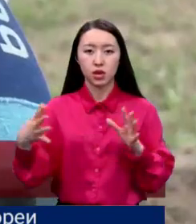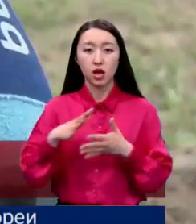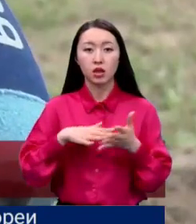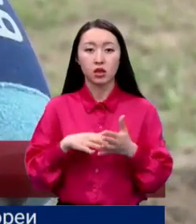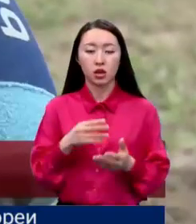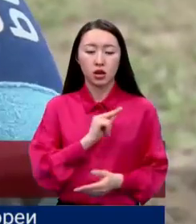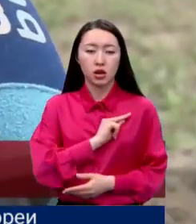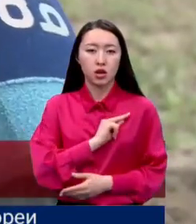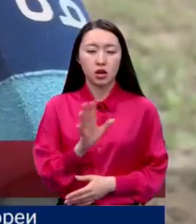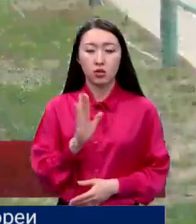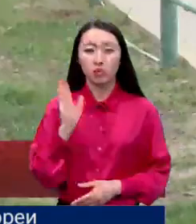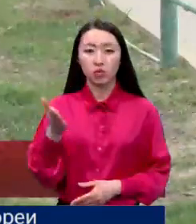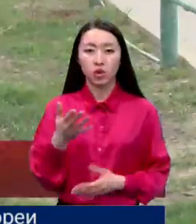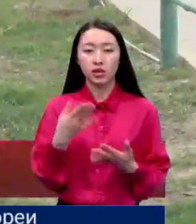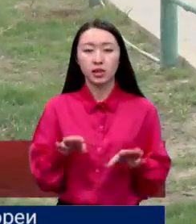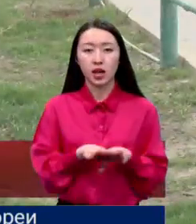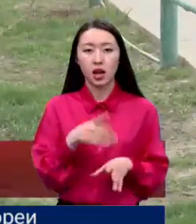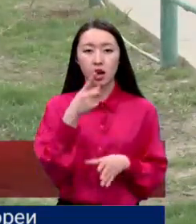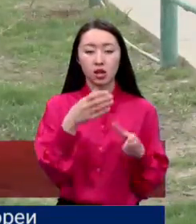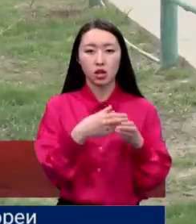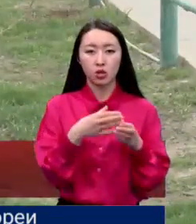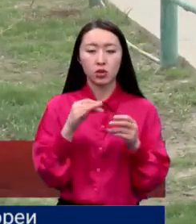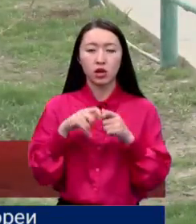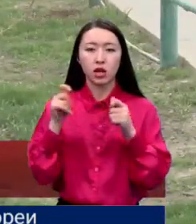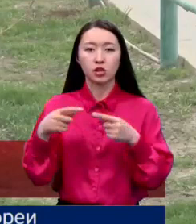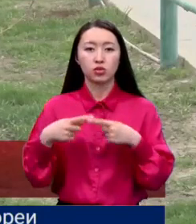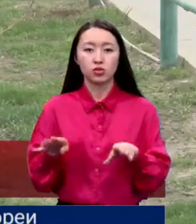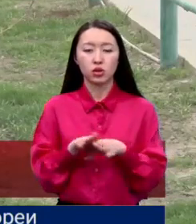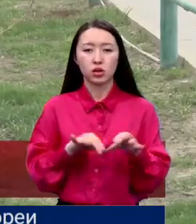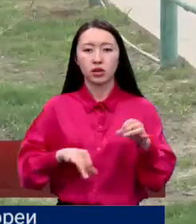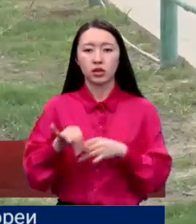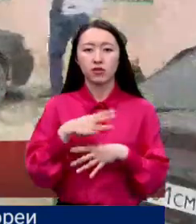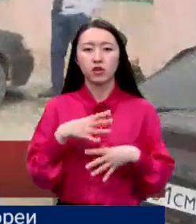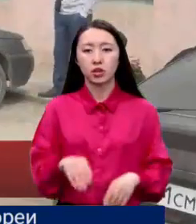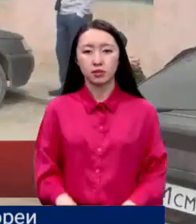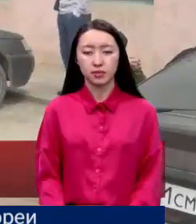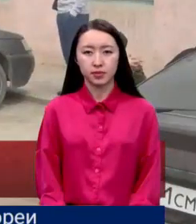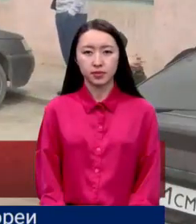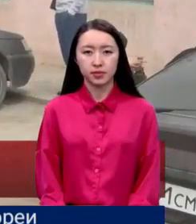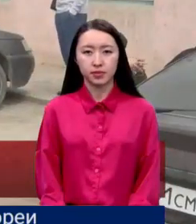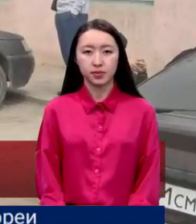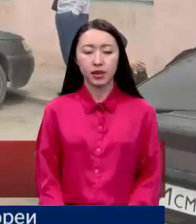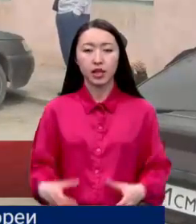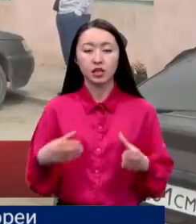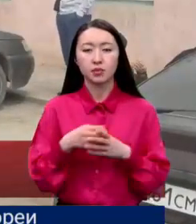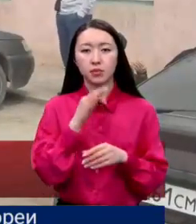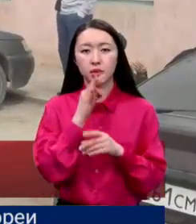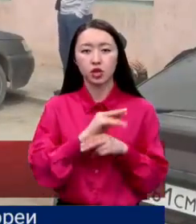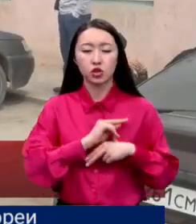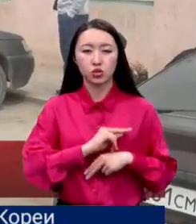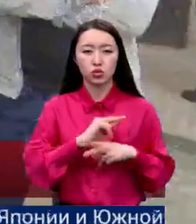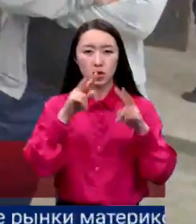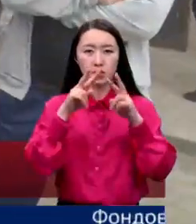останемся без работы. Что касается закрытия одной компании, открытия другой, такого разговора не было. Инспекция труда, проводившая